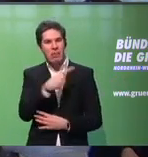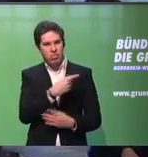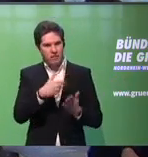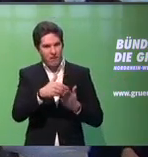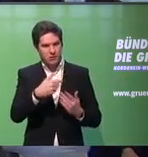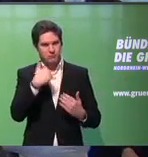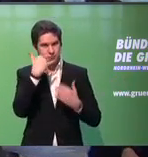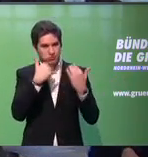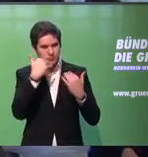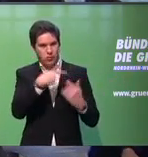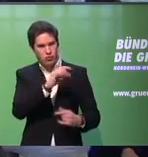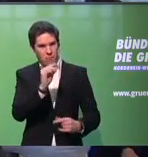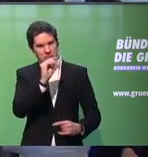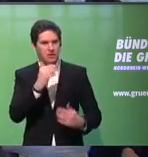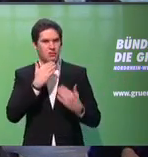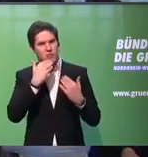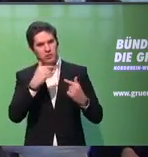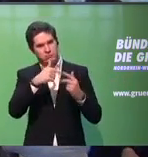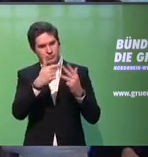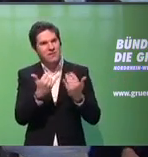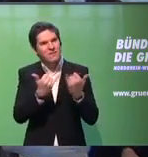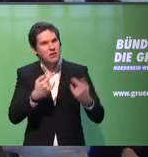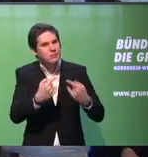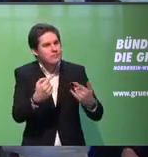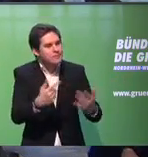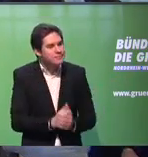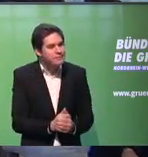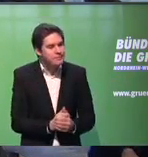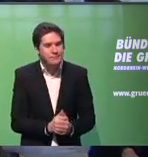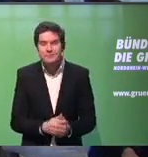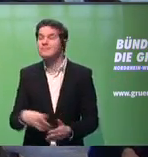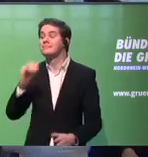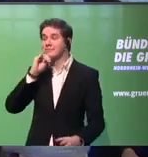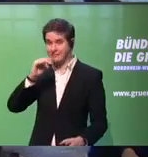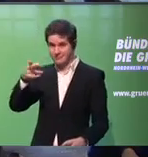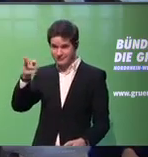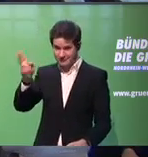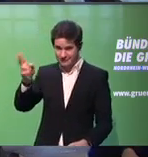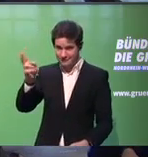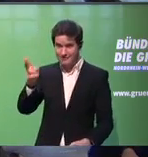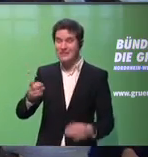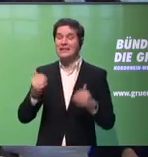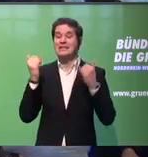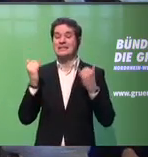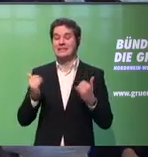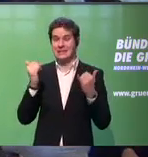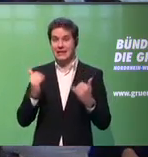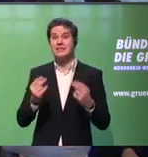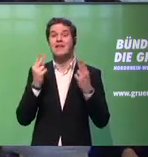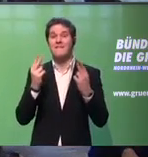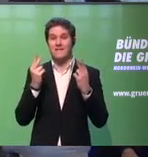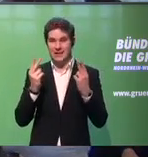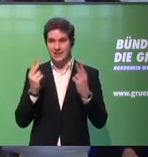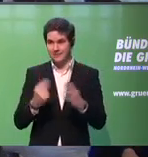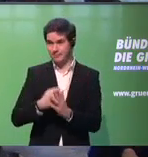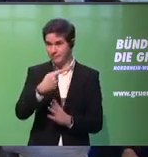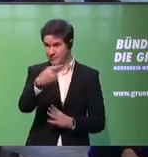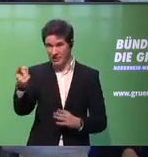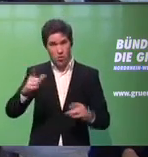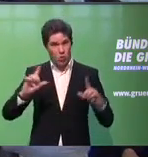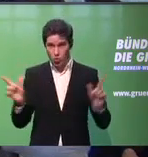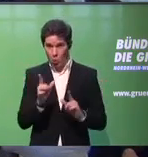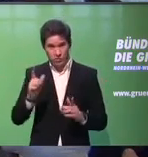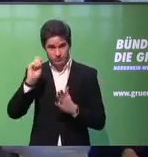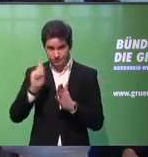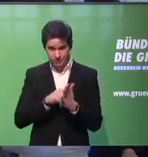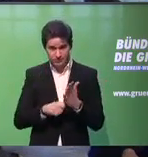mit dem Dank. Wie geht's weiter? Richtig, genau, weil, und das ist jetzt ganz, ganz wichtig, wenn ihr noch nicht abgestimmt habt, also